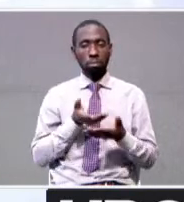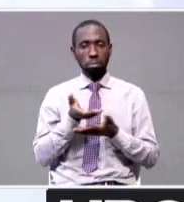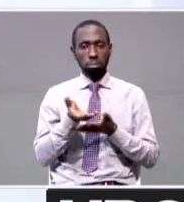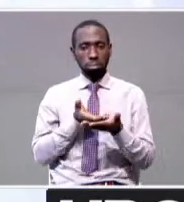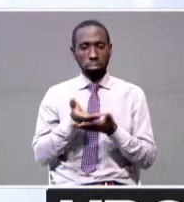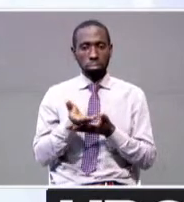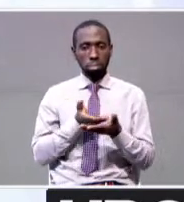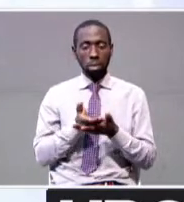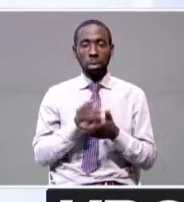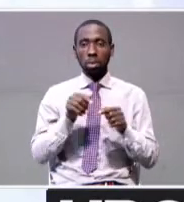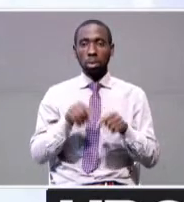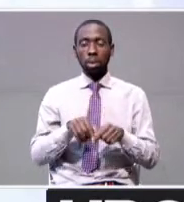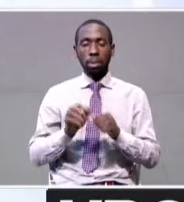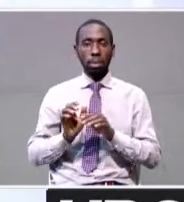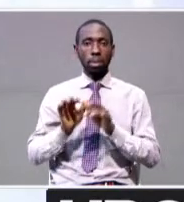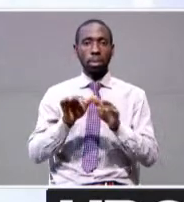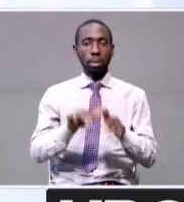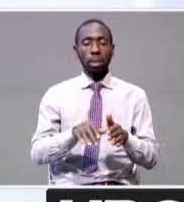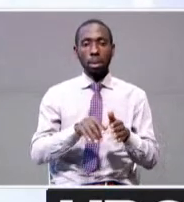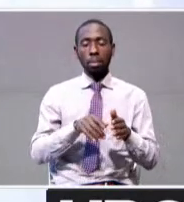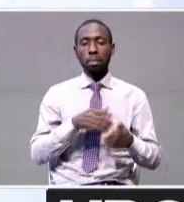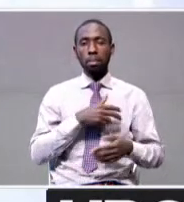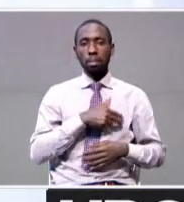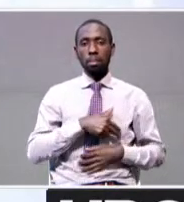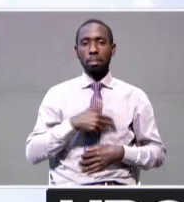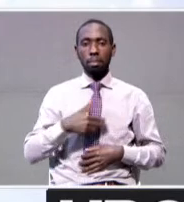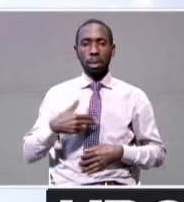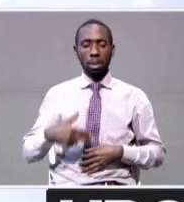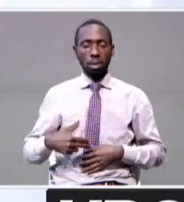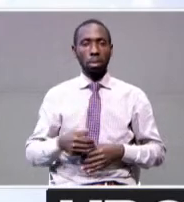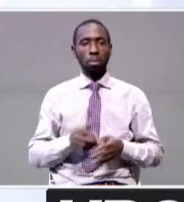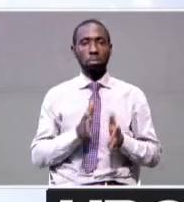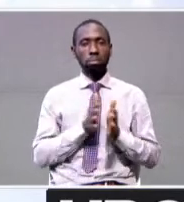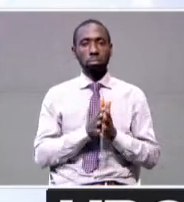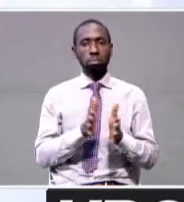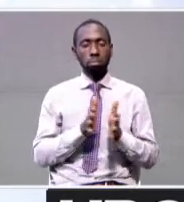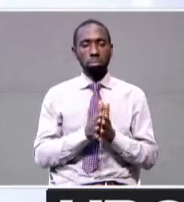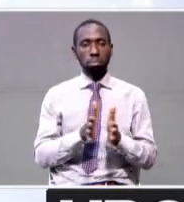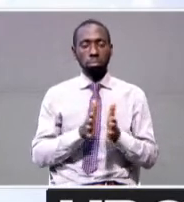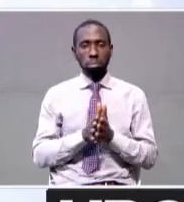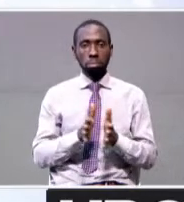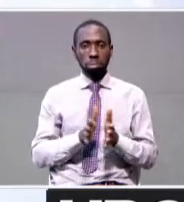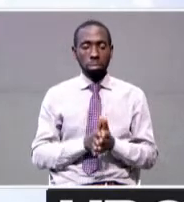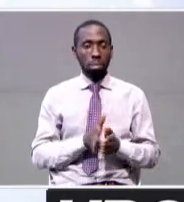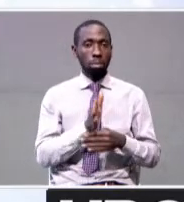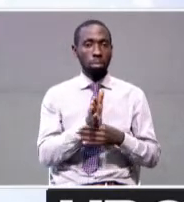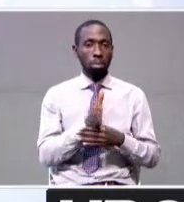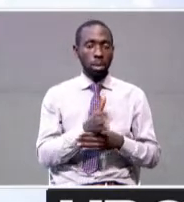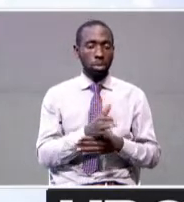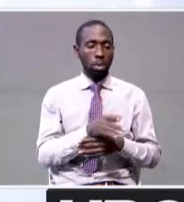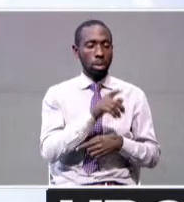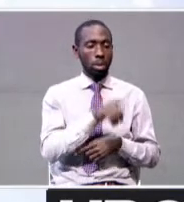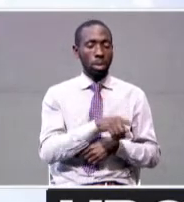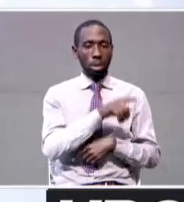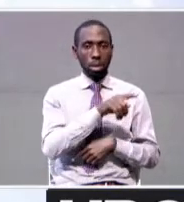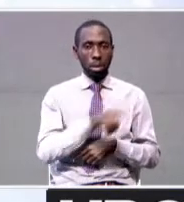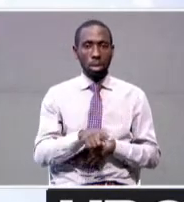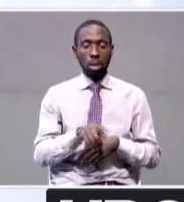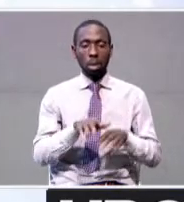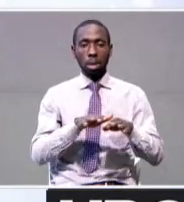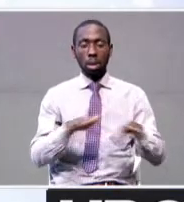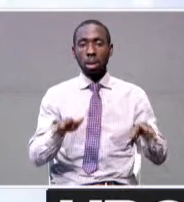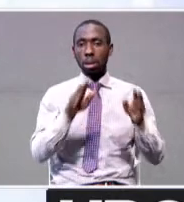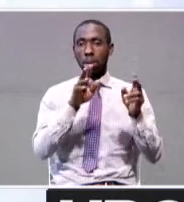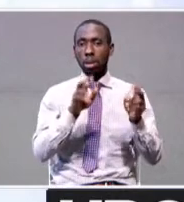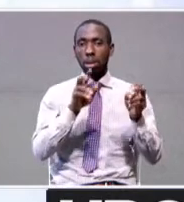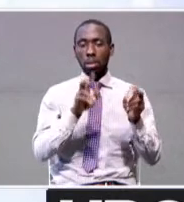lwa bannamawulire e Mengo bw'abadde atangaza oluvannyuma lwa minisitule y'ettaka okusazaamu ekyapa ekyali kyaweebwa Ham Kiggundu ku